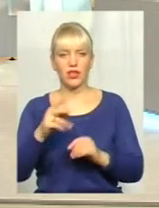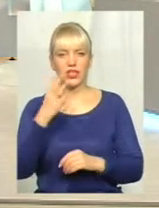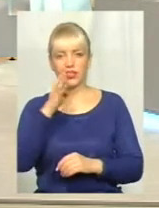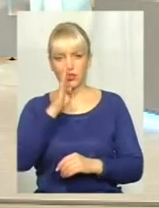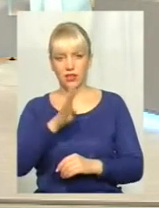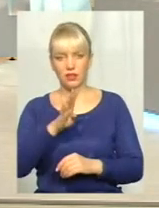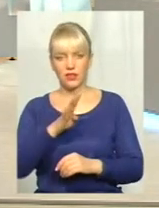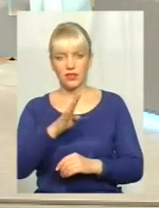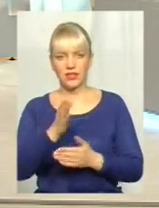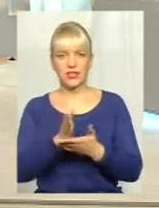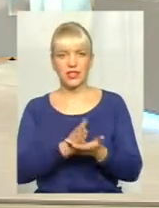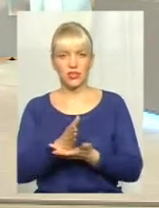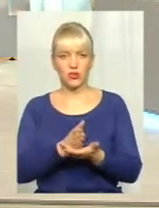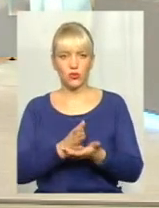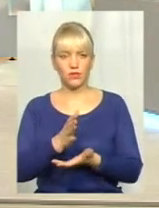4 місяці стажу.